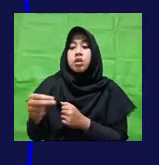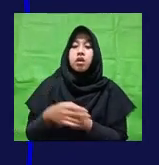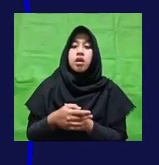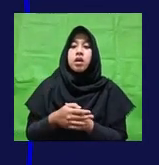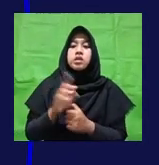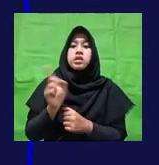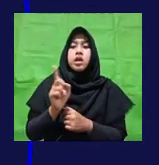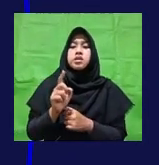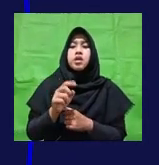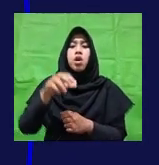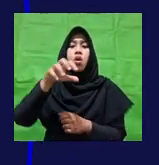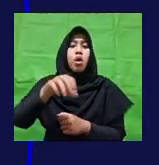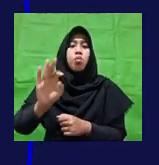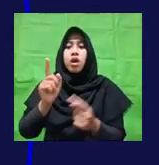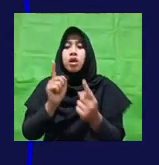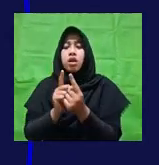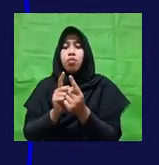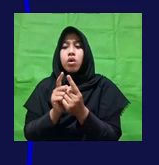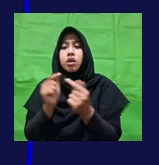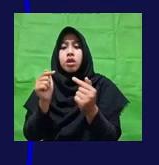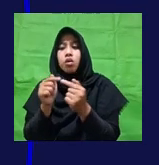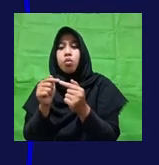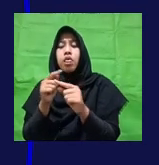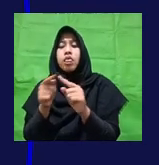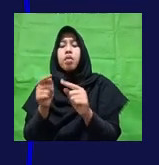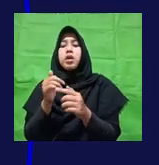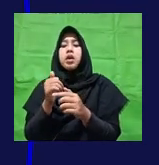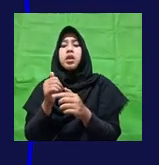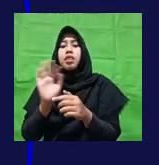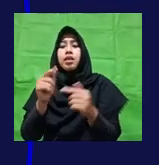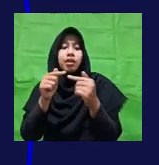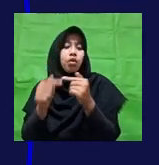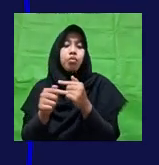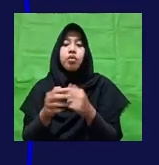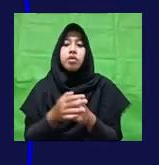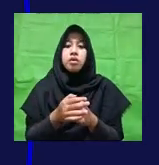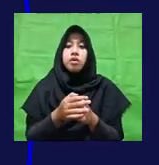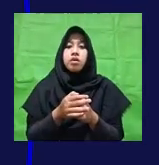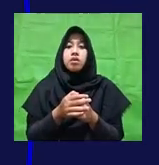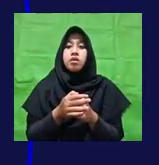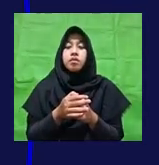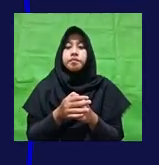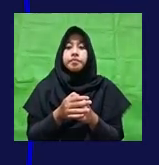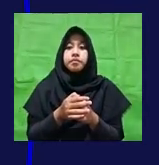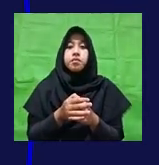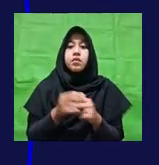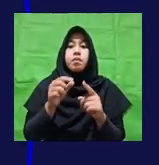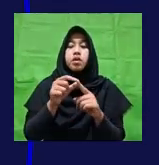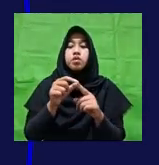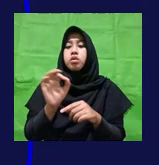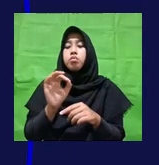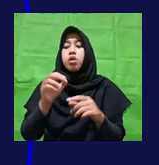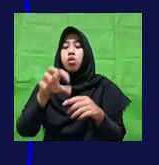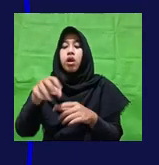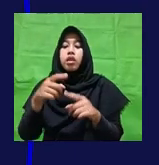dalam keterhubungan, tetapi justru ketakterhubungan. Pambisuang Mandar mungkin bukan lokal, tetapi lokal justru berada di